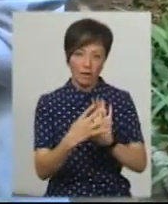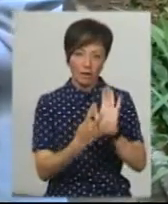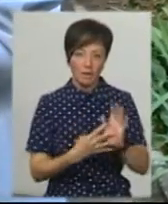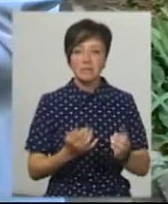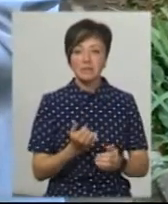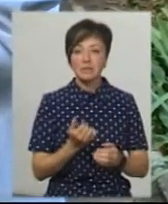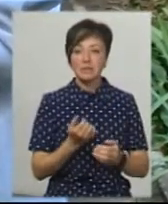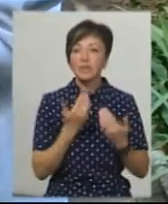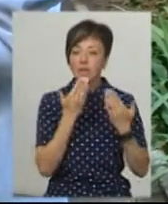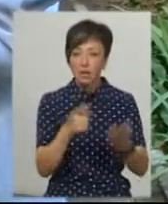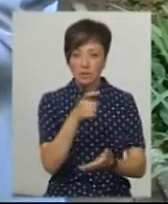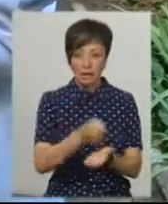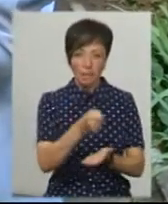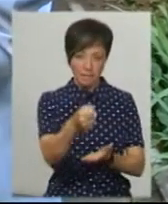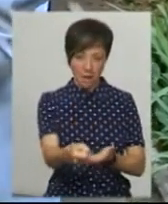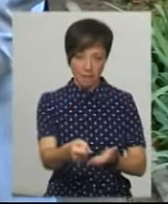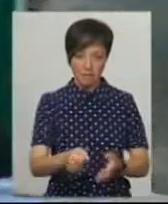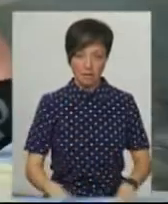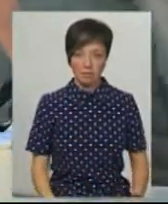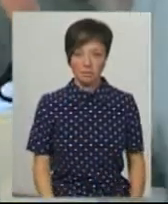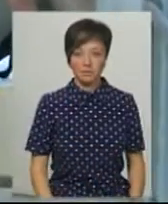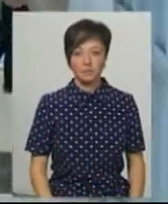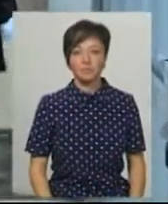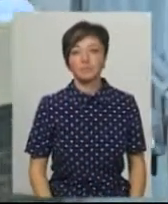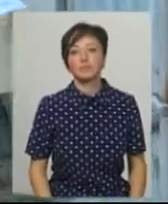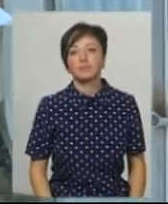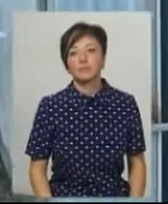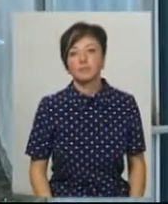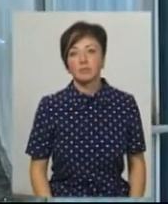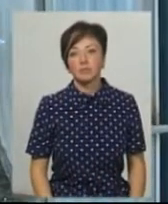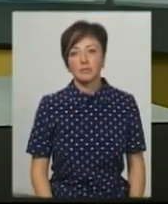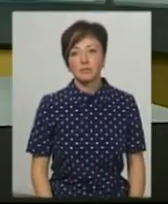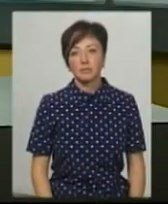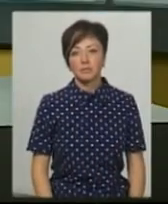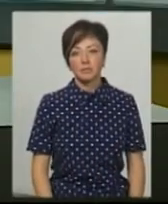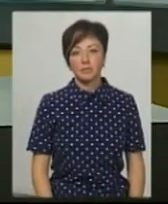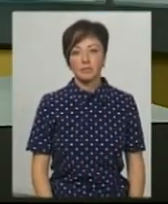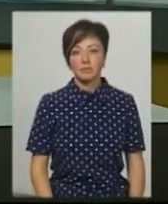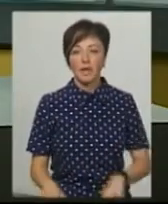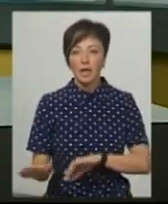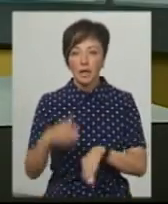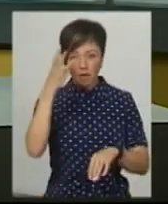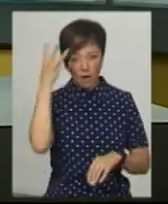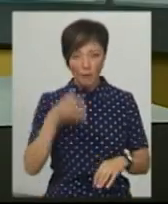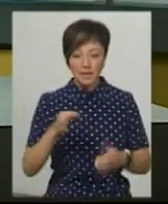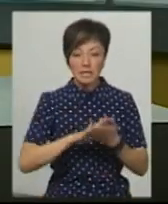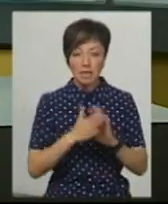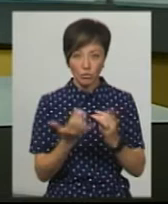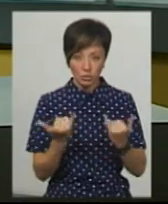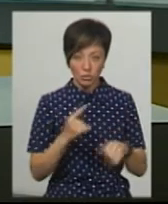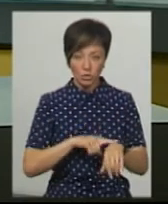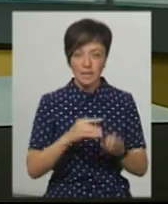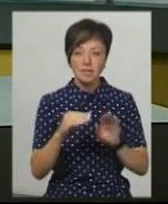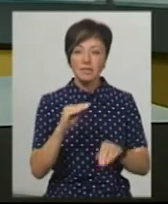за направленнями. Михайло Жила, Юрій Чорний. Новини на Суспільному. Хмельницький. На Хмельниччині станом на цю